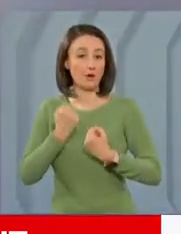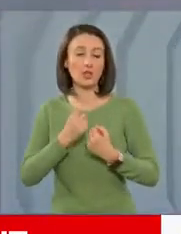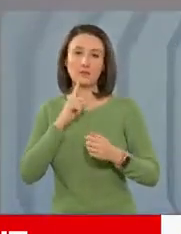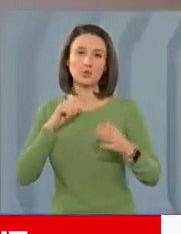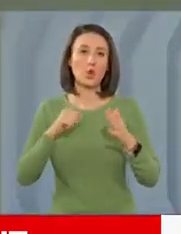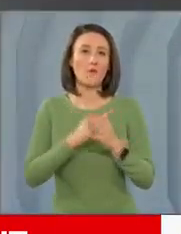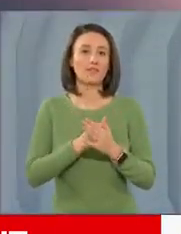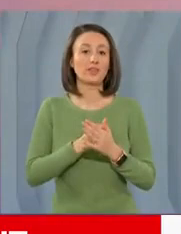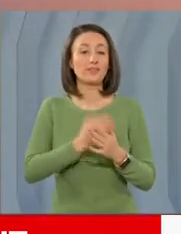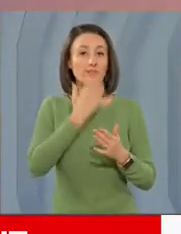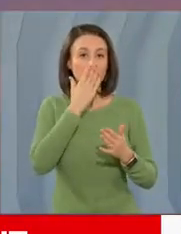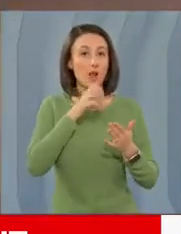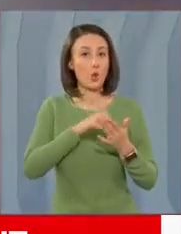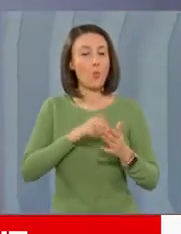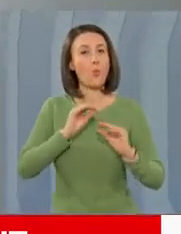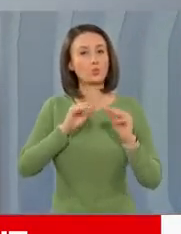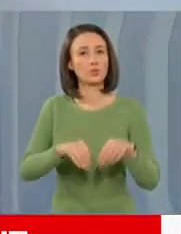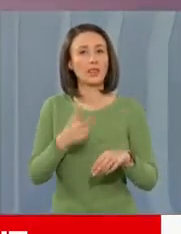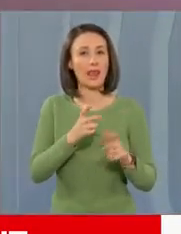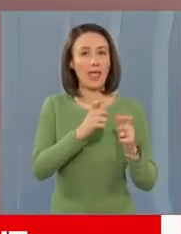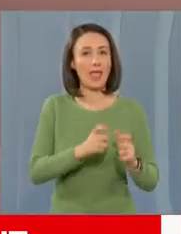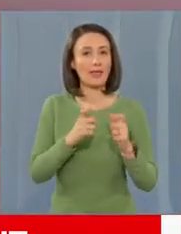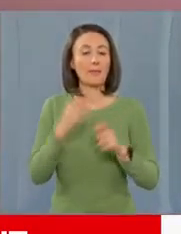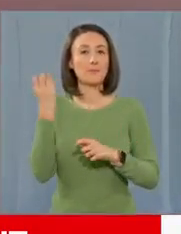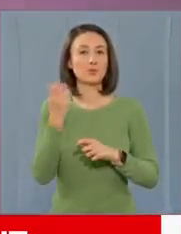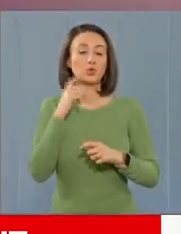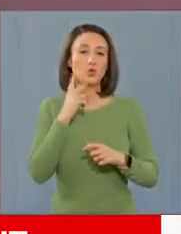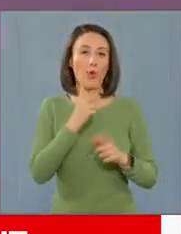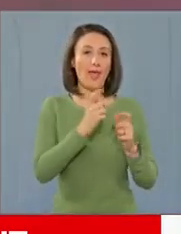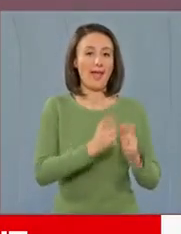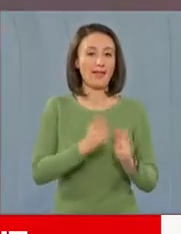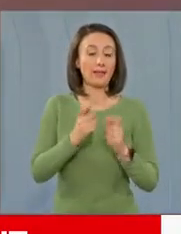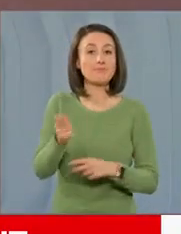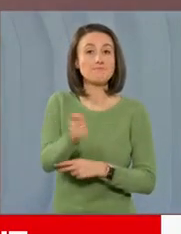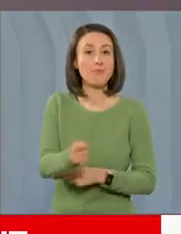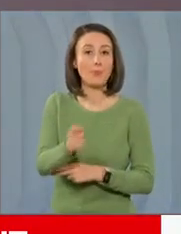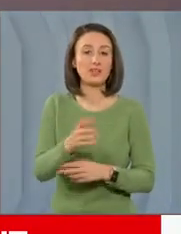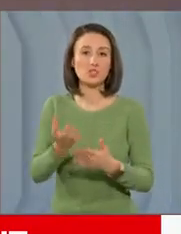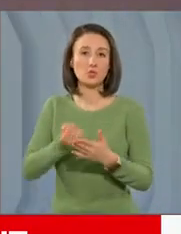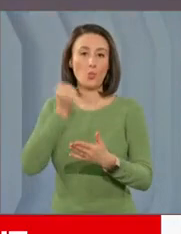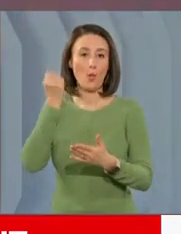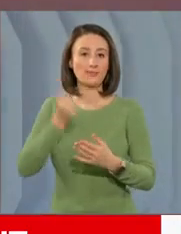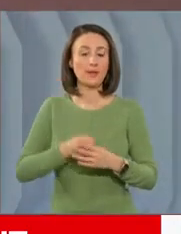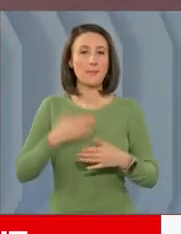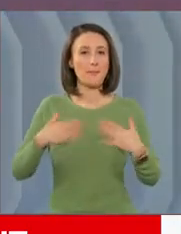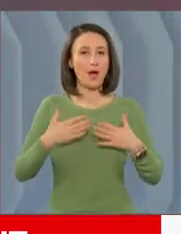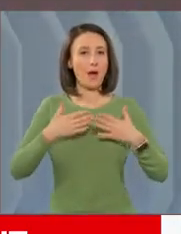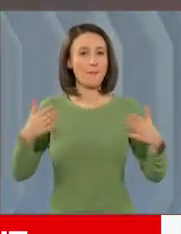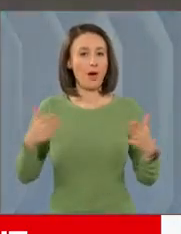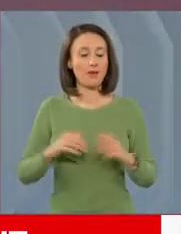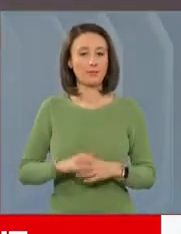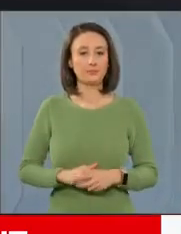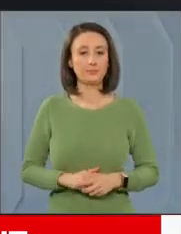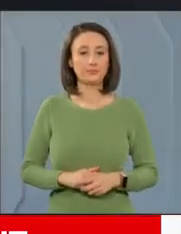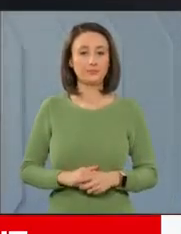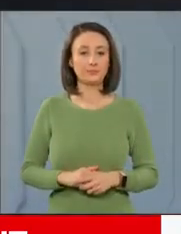fost rănit. La fața locului au ajuns 3 echipaje SMURD și 2 echipaje ale pompierilor de la descarcerare din Baia Mare și Șomcuta